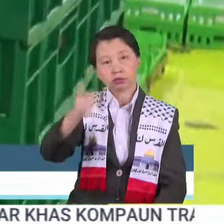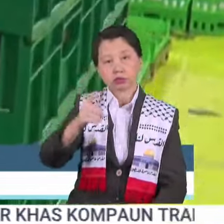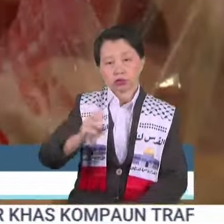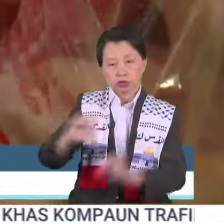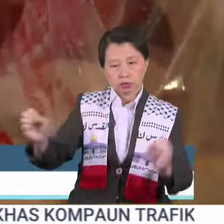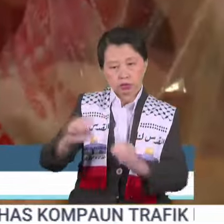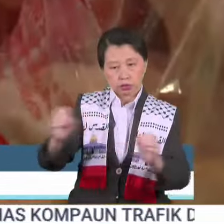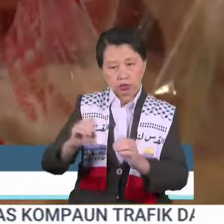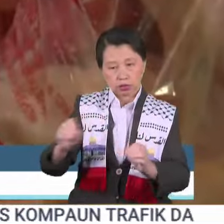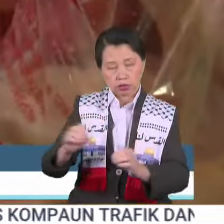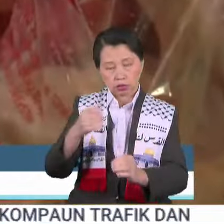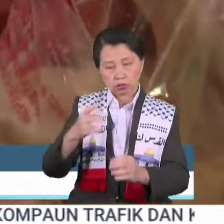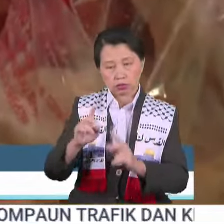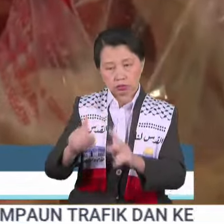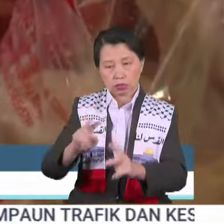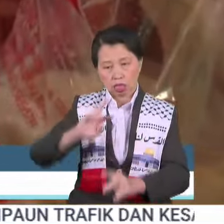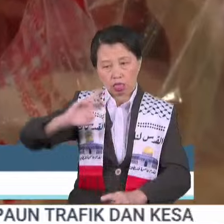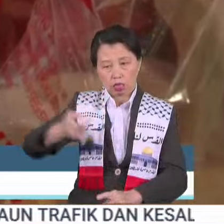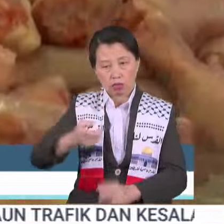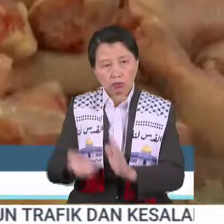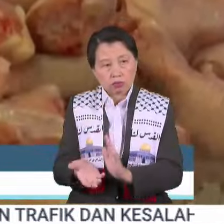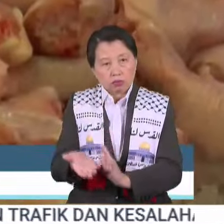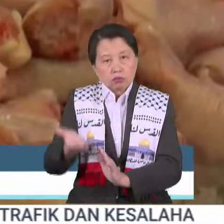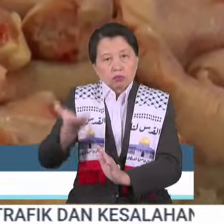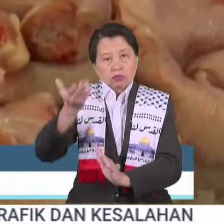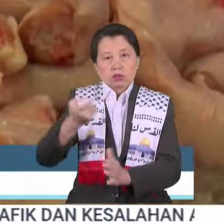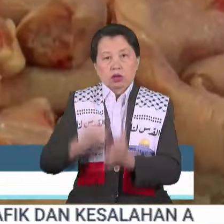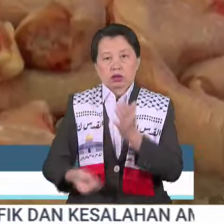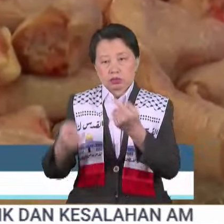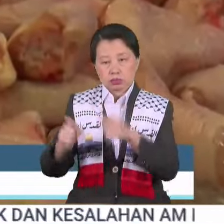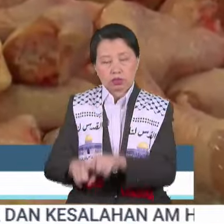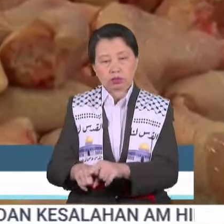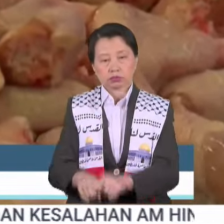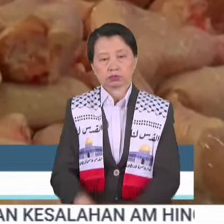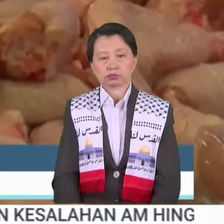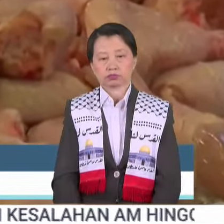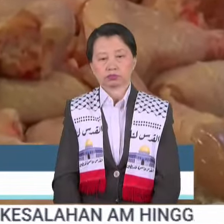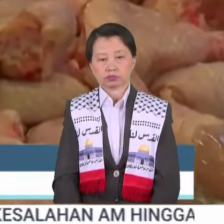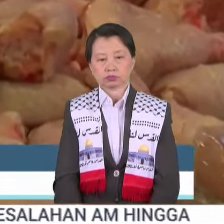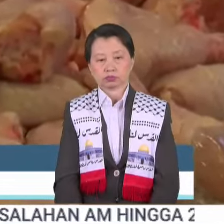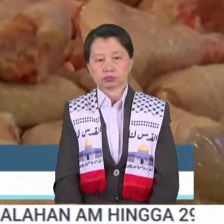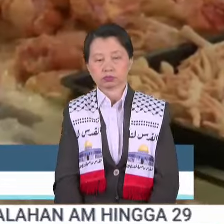tiada unsur pencatutan dan manipulasi harga berlaku.